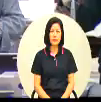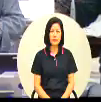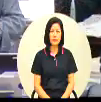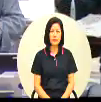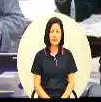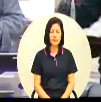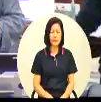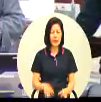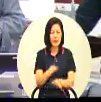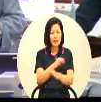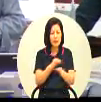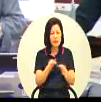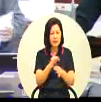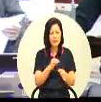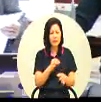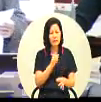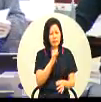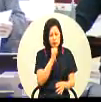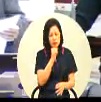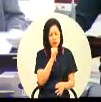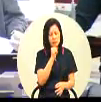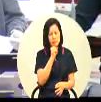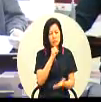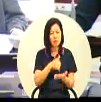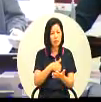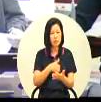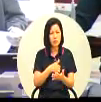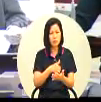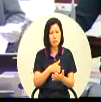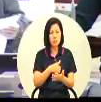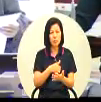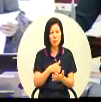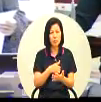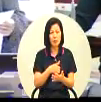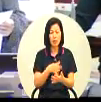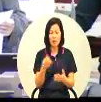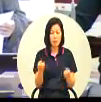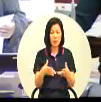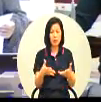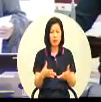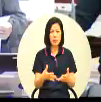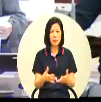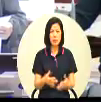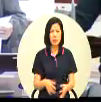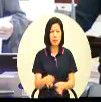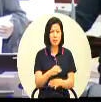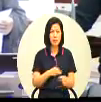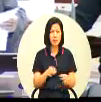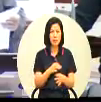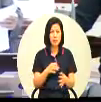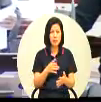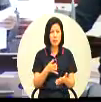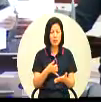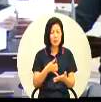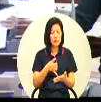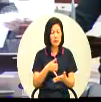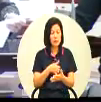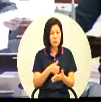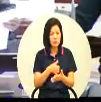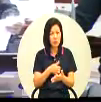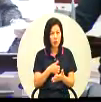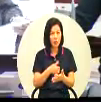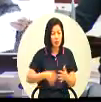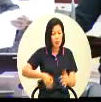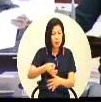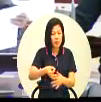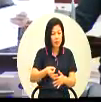寡经济弱势， 惨啊！经济弱势无这个问题，经济弱势。 市长，你现在才经济弱势，无 啦， 无 这个问题，因